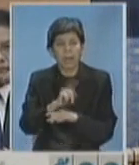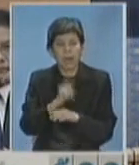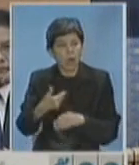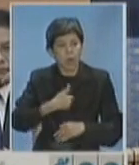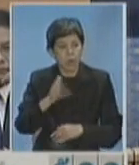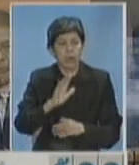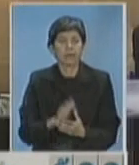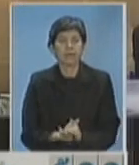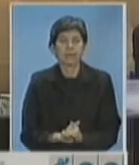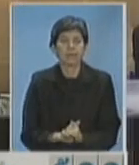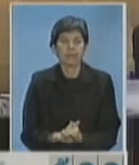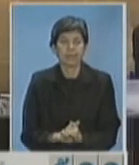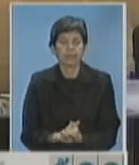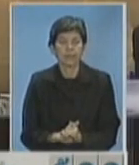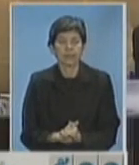ได้ข